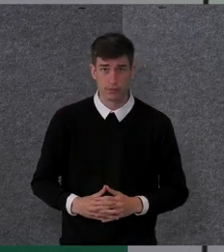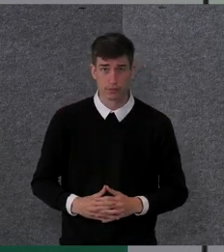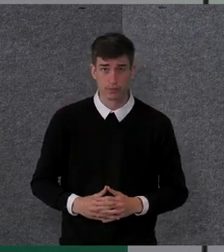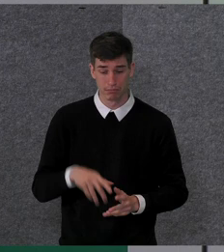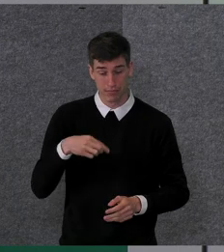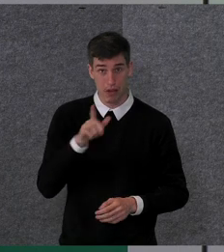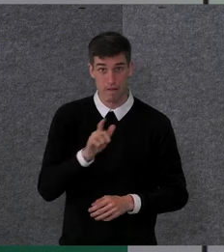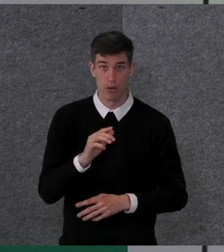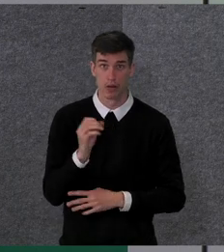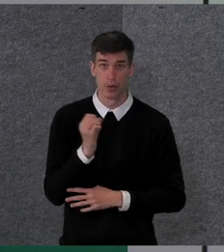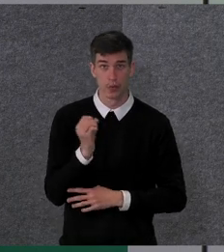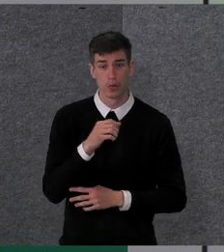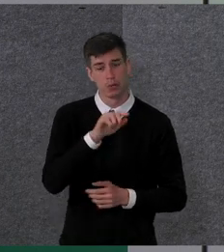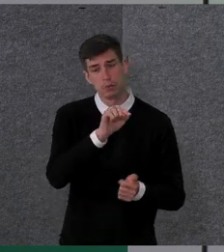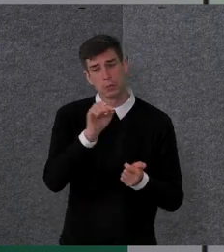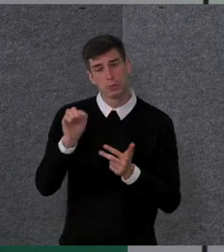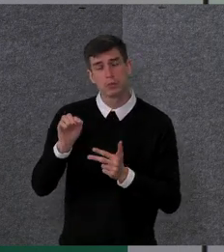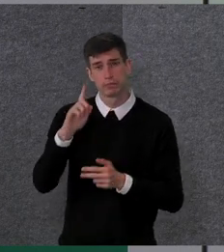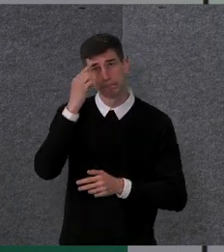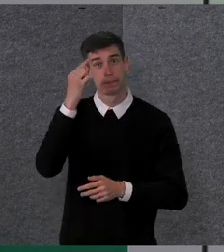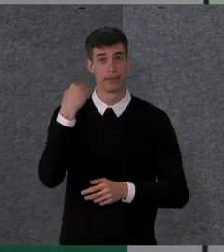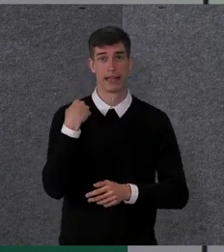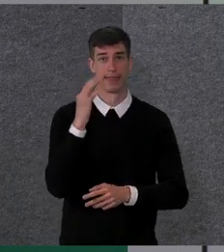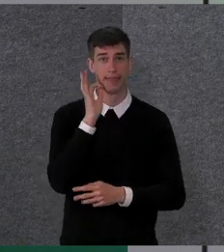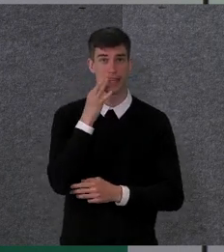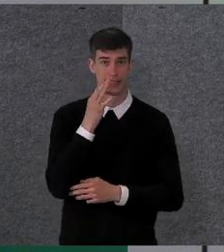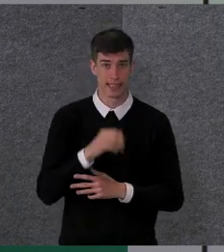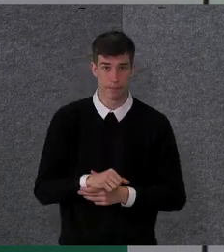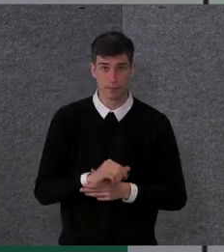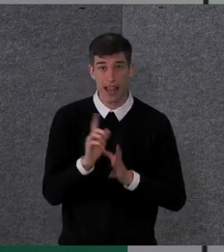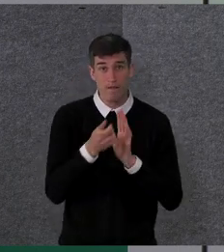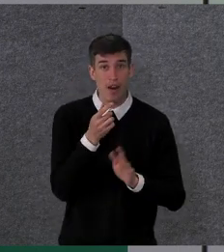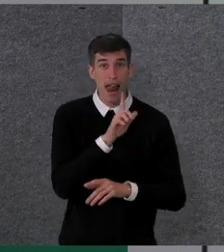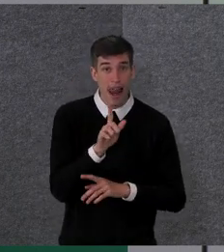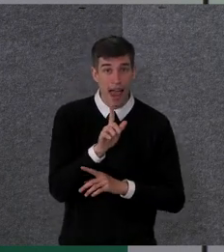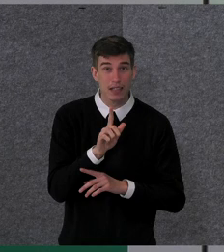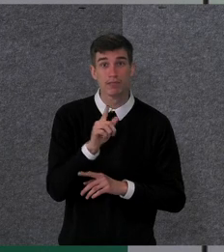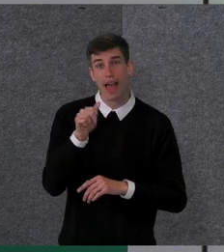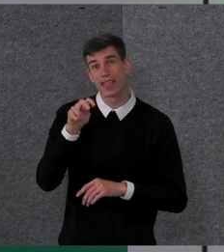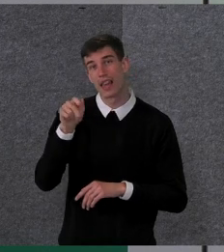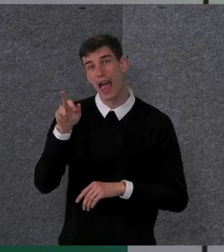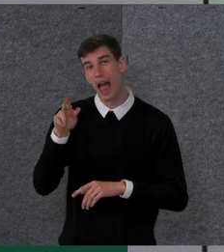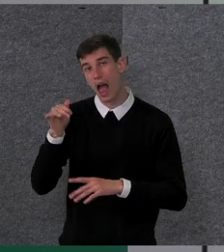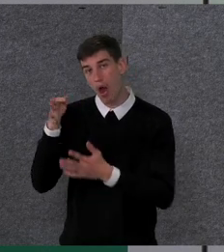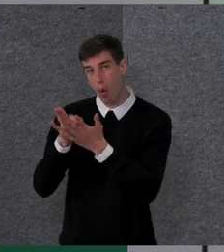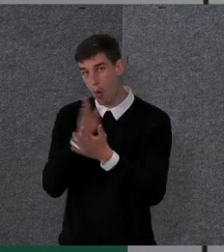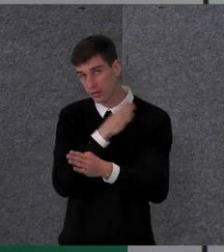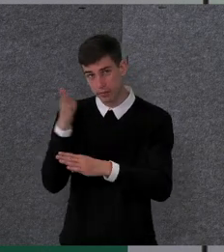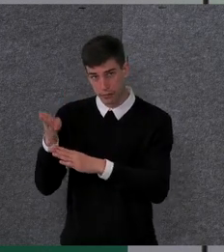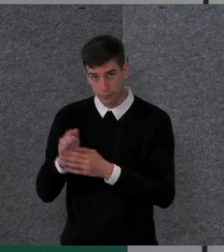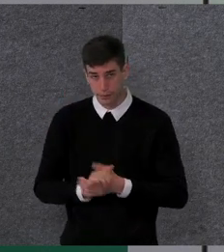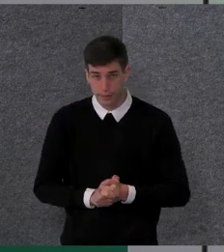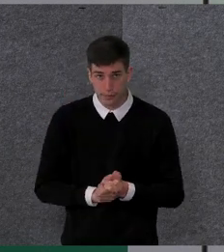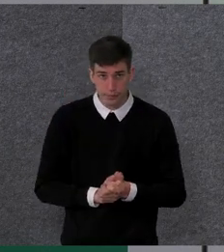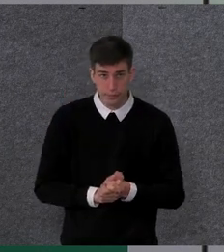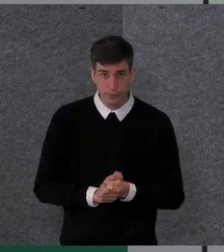diese Woche musste ich an sie denken am Dienstag, als von der Leyen und Charles Michel in Ankara waren und ihm der Platz